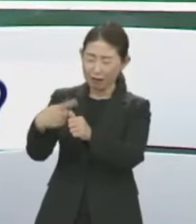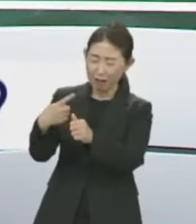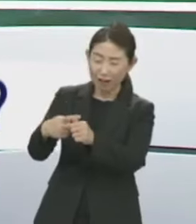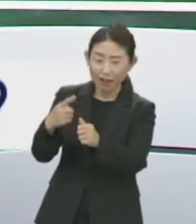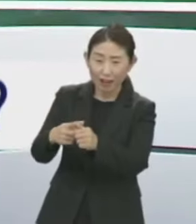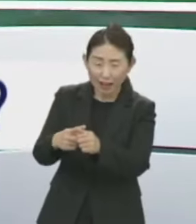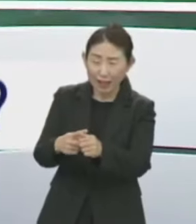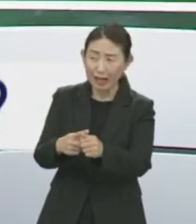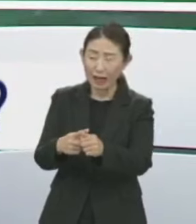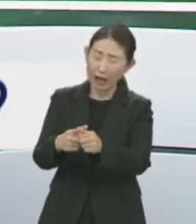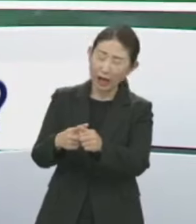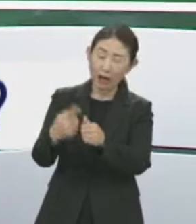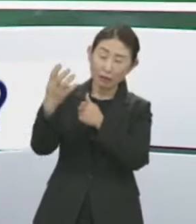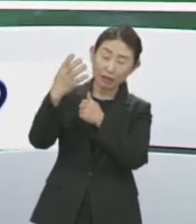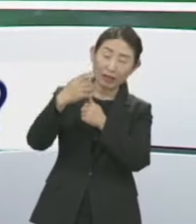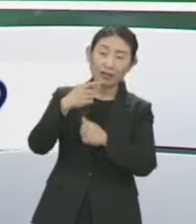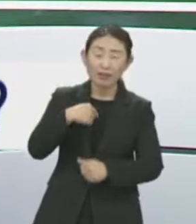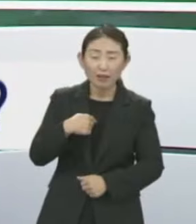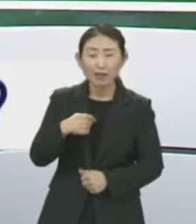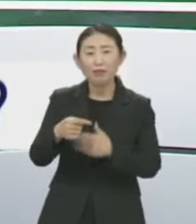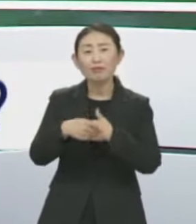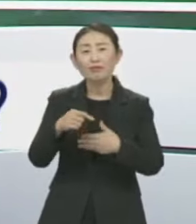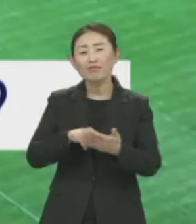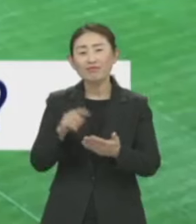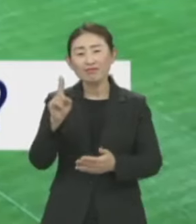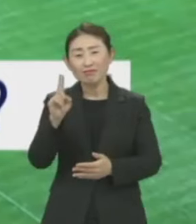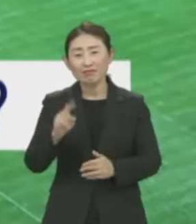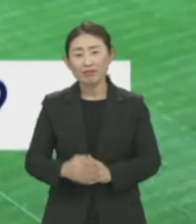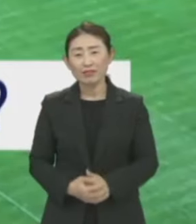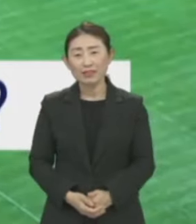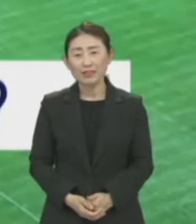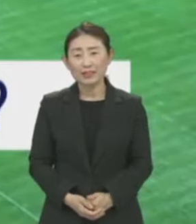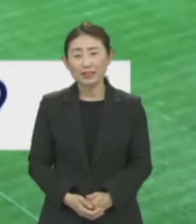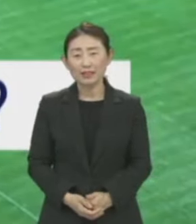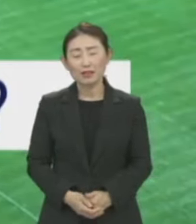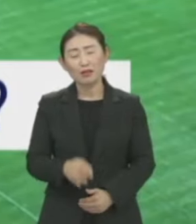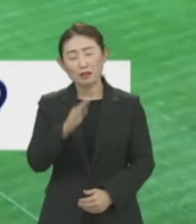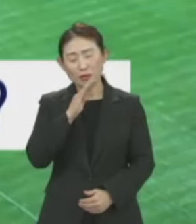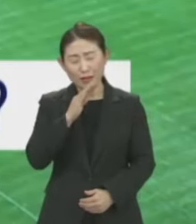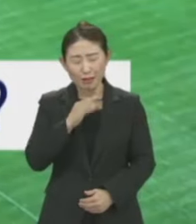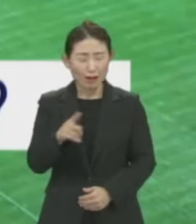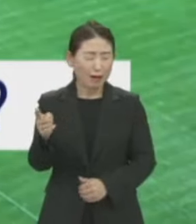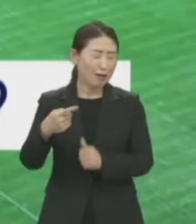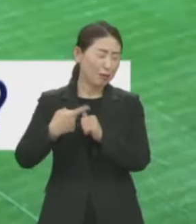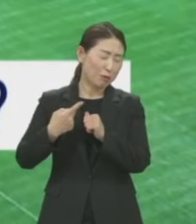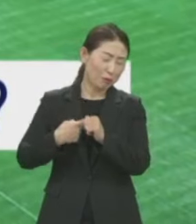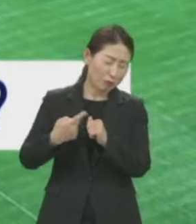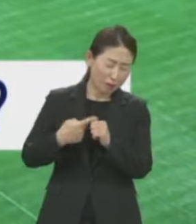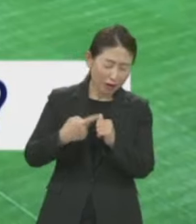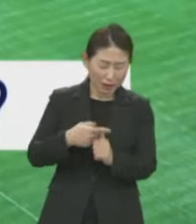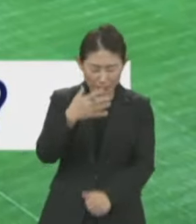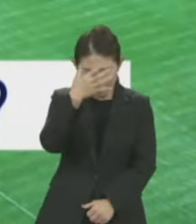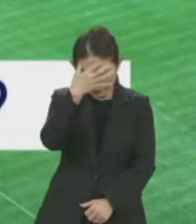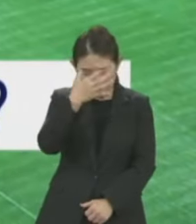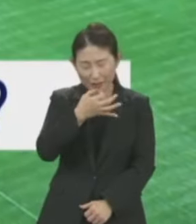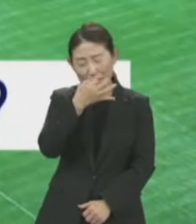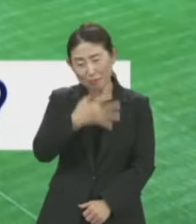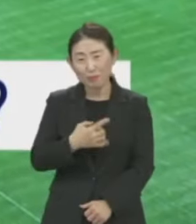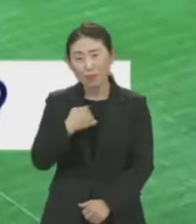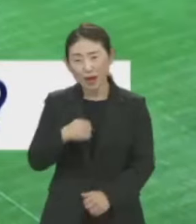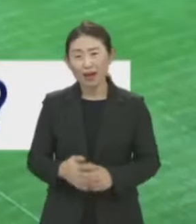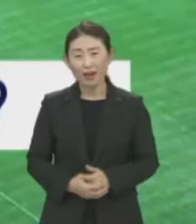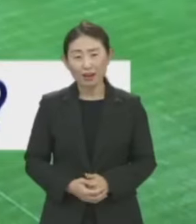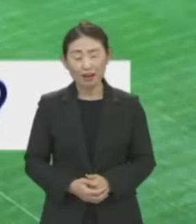그때 심정은 좀 어땠습니까 사실 좀 그 굉장히 좀 힘들었고요 어 새로운